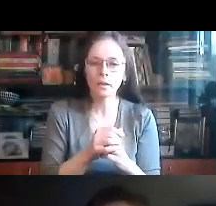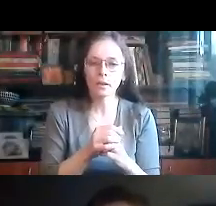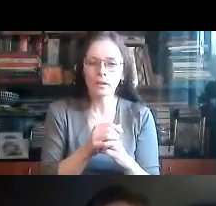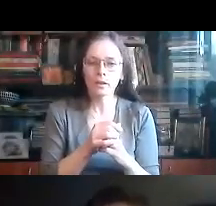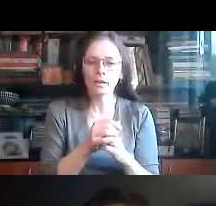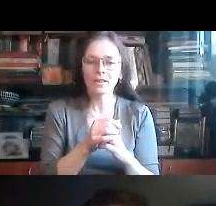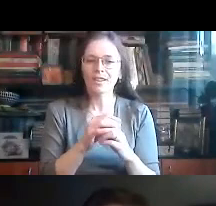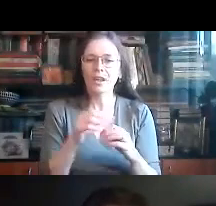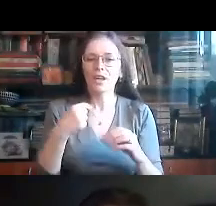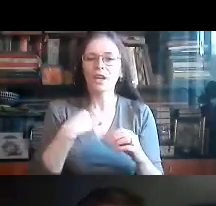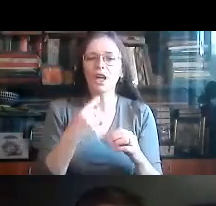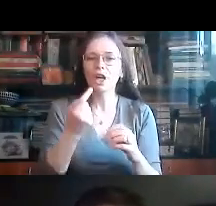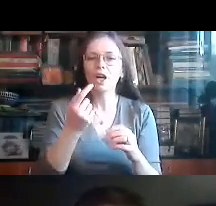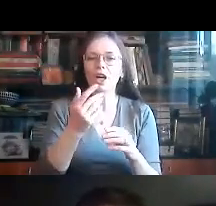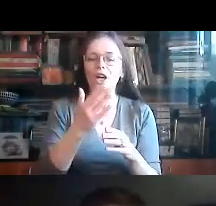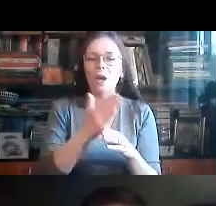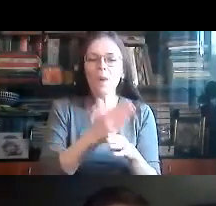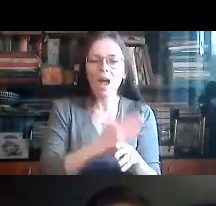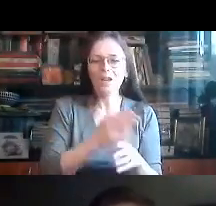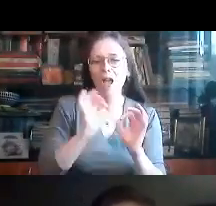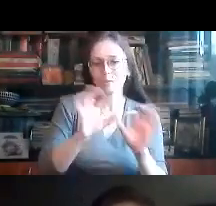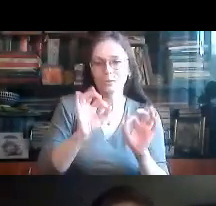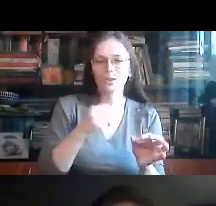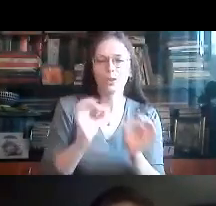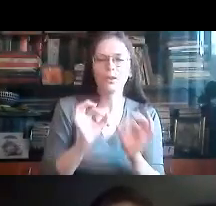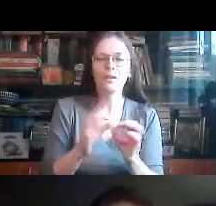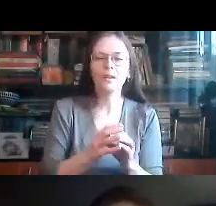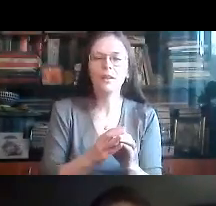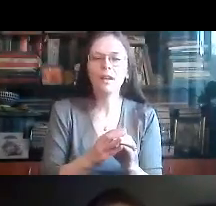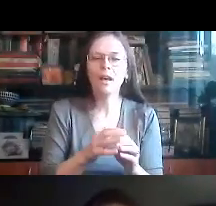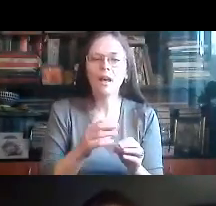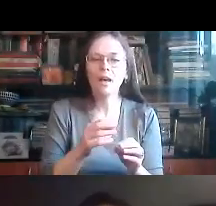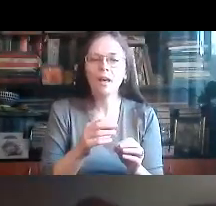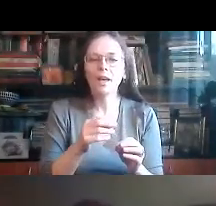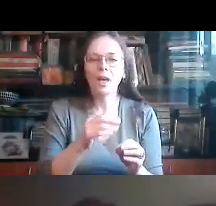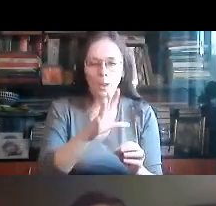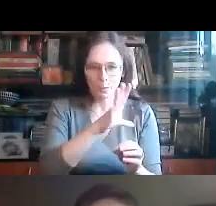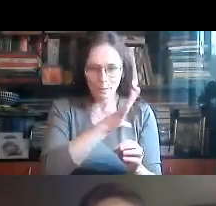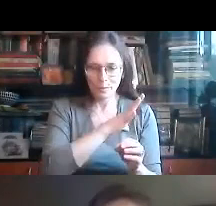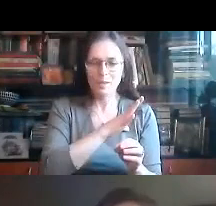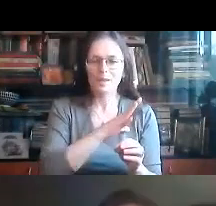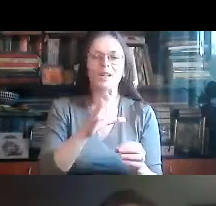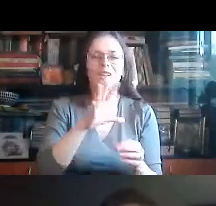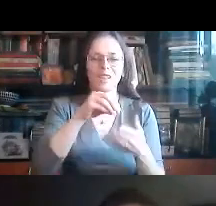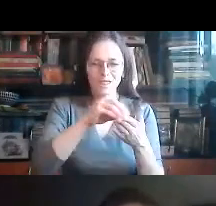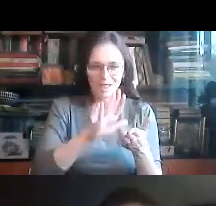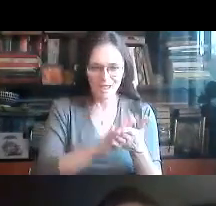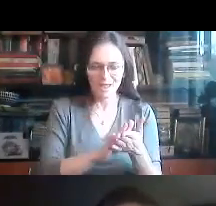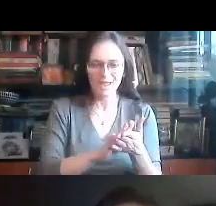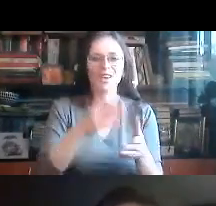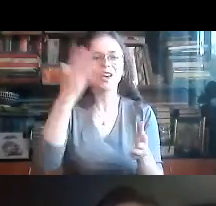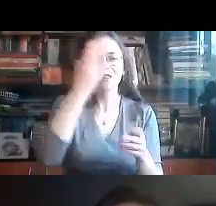Оксана еще. Помню, Оксана. Ну, собственно, Оля, действительно, мы записали такое небольшое видео. Это было в связи